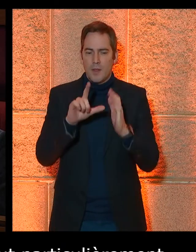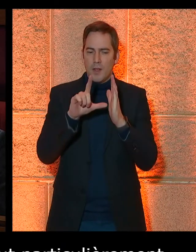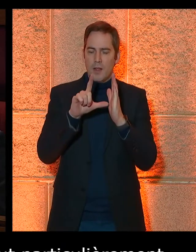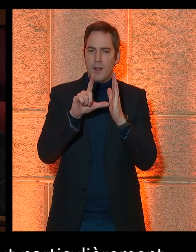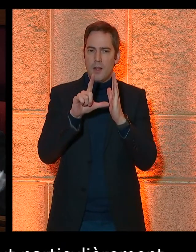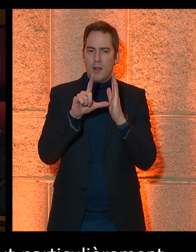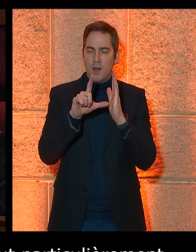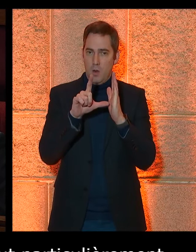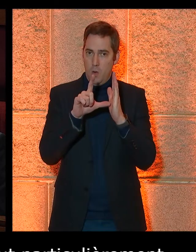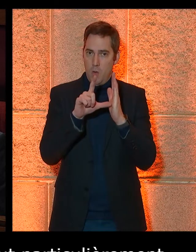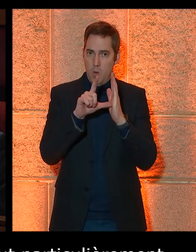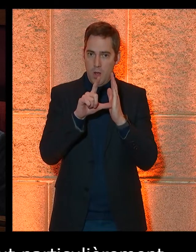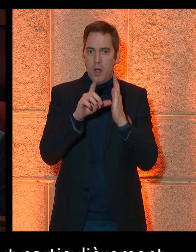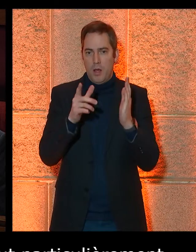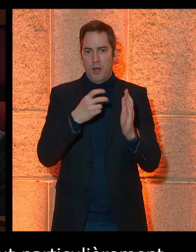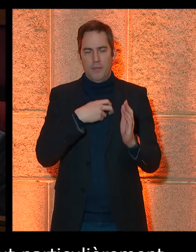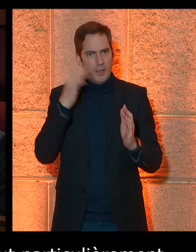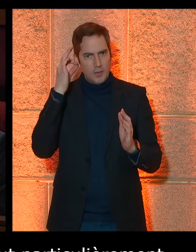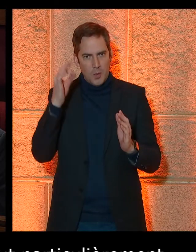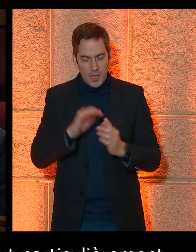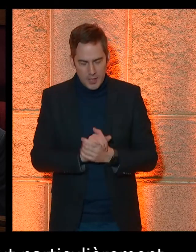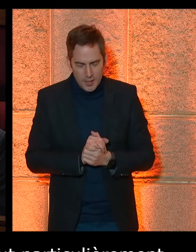à un certain nombre d'autres diffuseurs qui